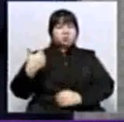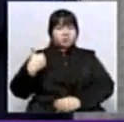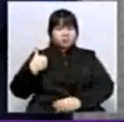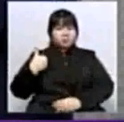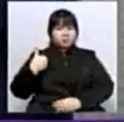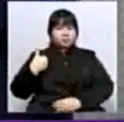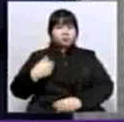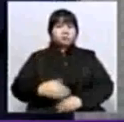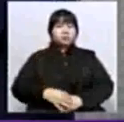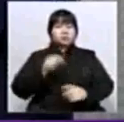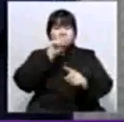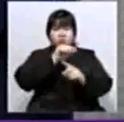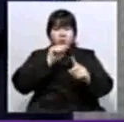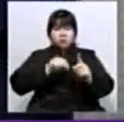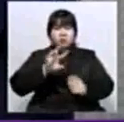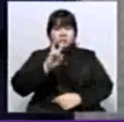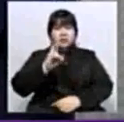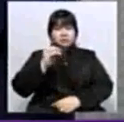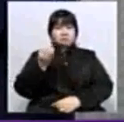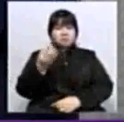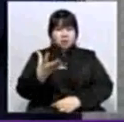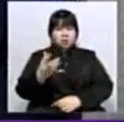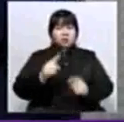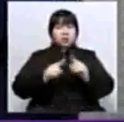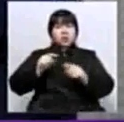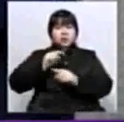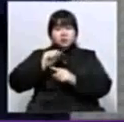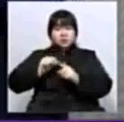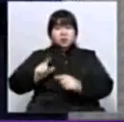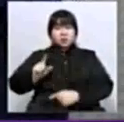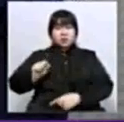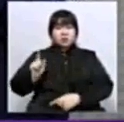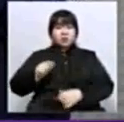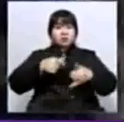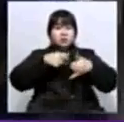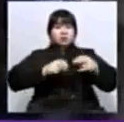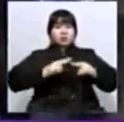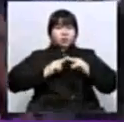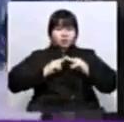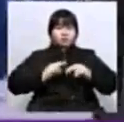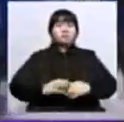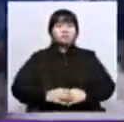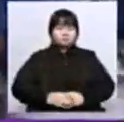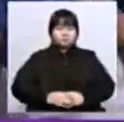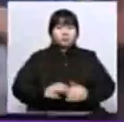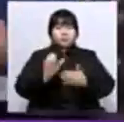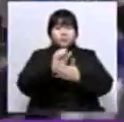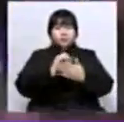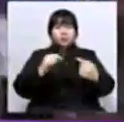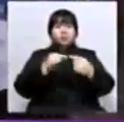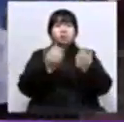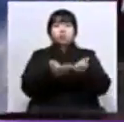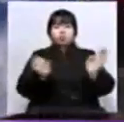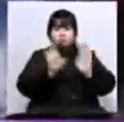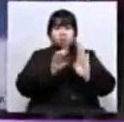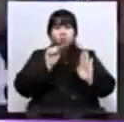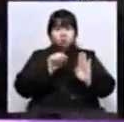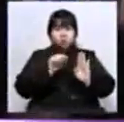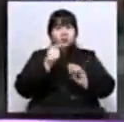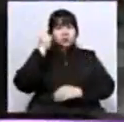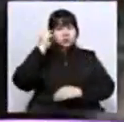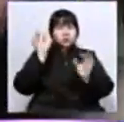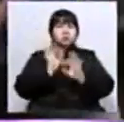ย70%กว่าอีก20%กว่ามาจากตัวเด็ก นอกจากนี้สถาบันครอบครัวนับเป็นส่วนสำคัญที่มีผ